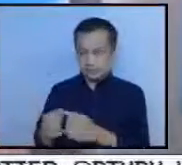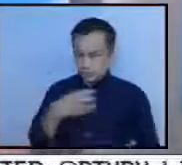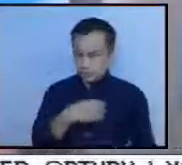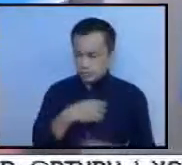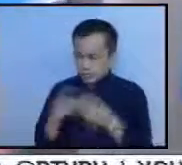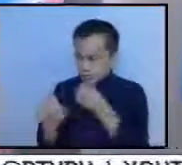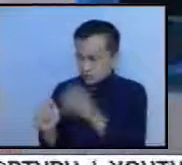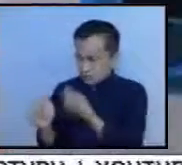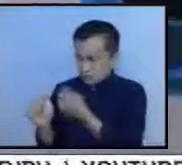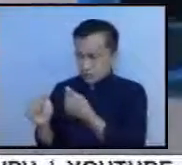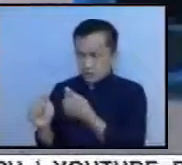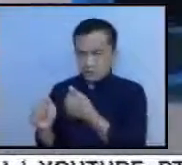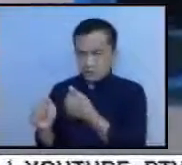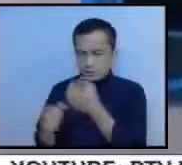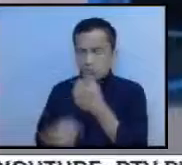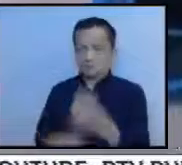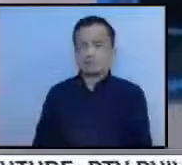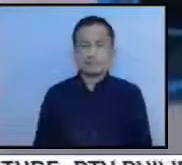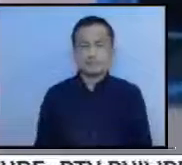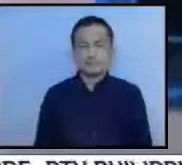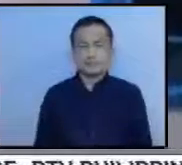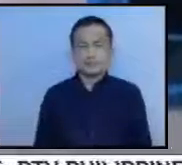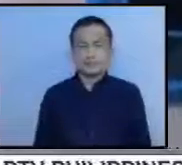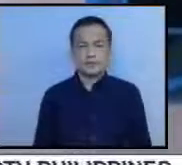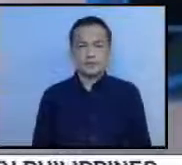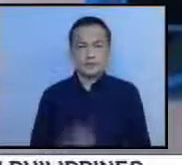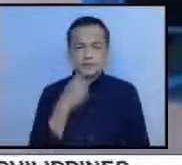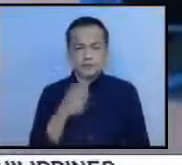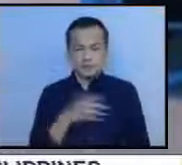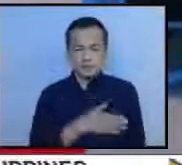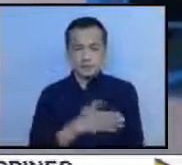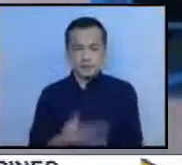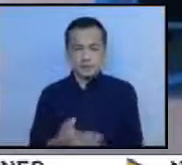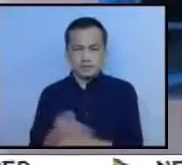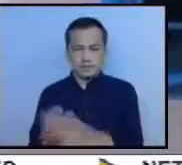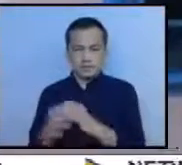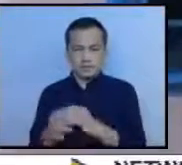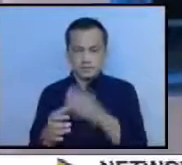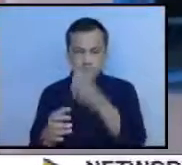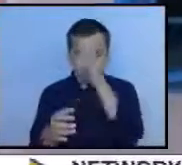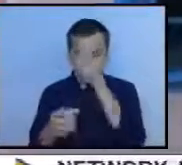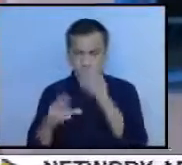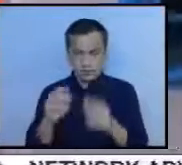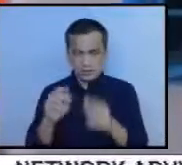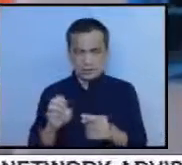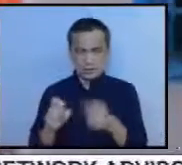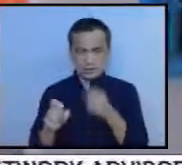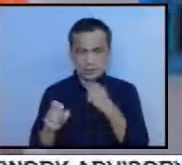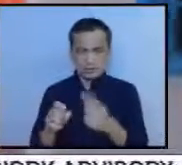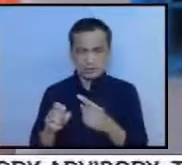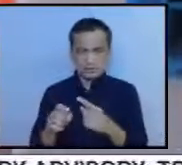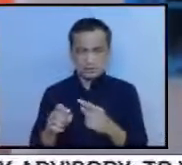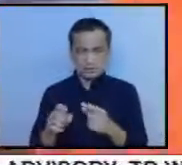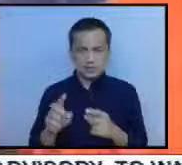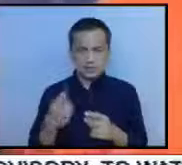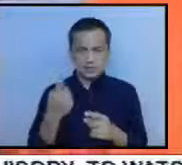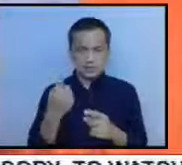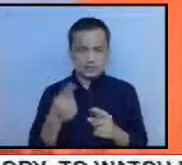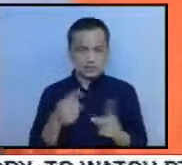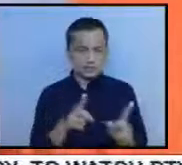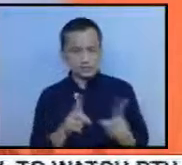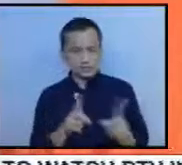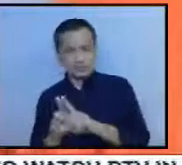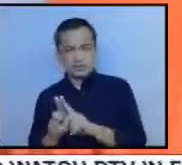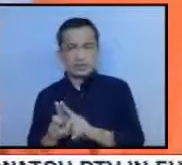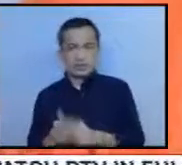kanilang impormante. Giit ng anak, nadamay lang ang kanyang ama sa kaso at naunang nanakit ang kanyang kapitbahay. Galing